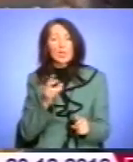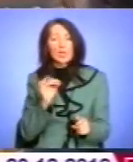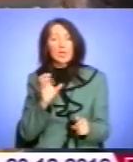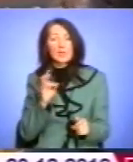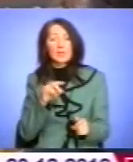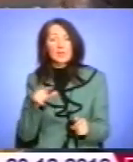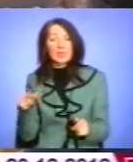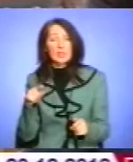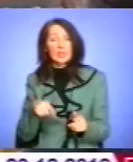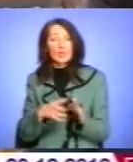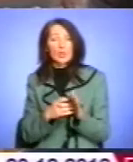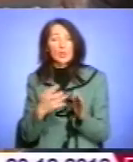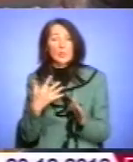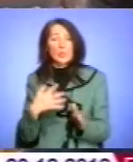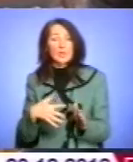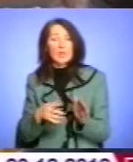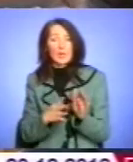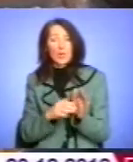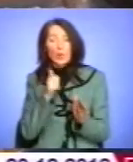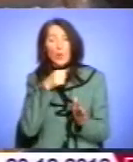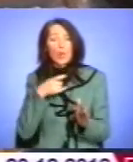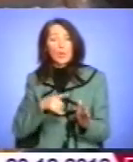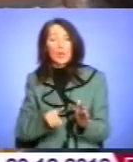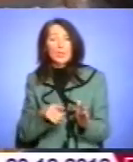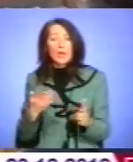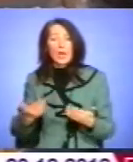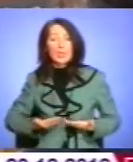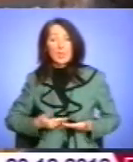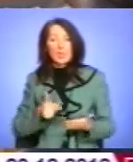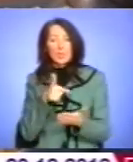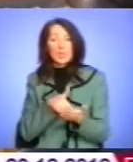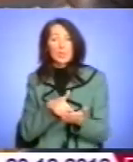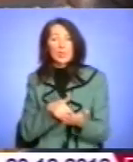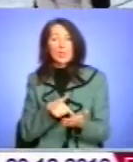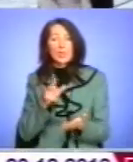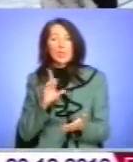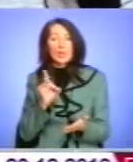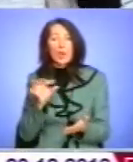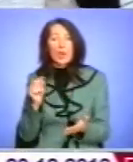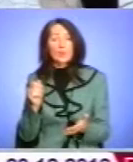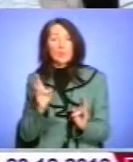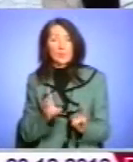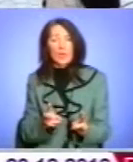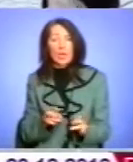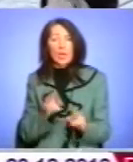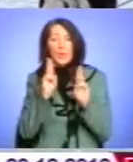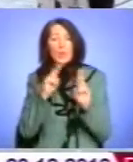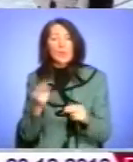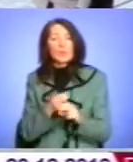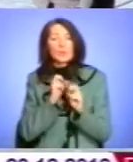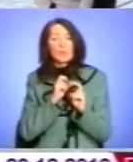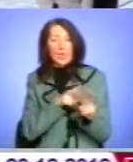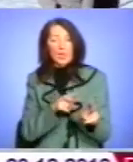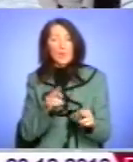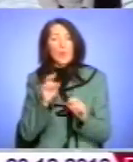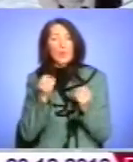Володимирович, 1959 року народження, житель міста Рогатин. Правила безпеки прості, усі їх знають.